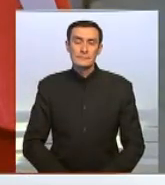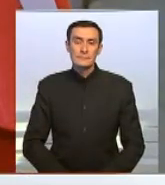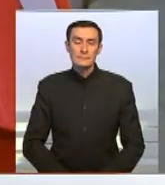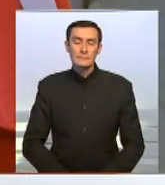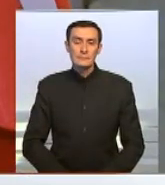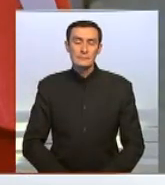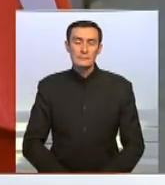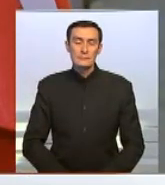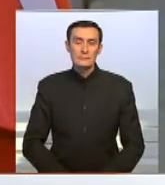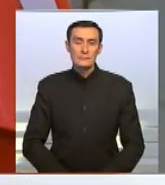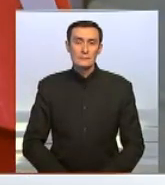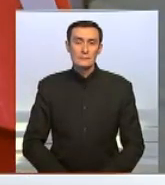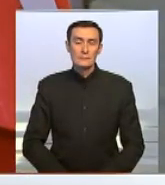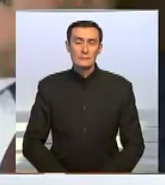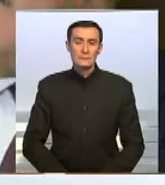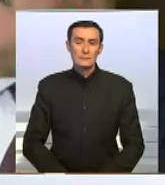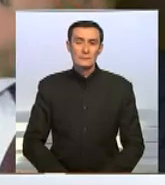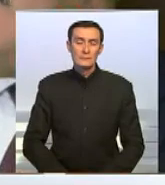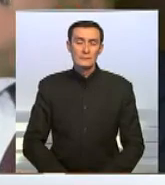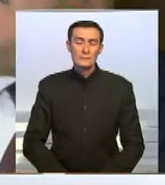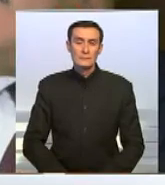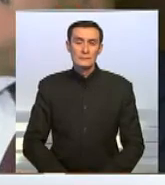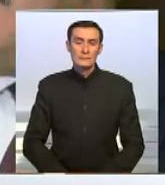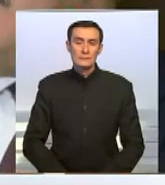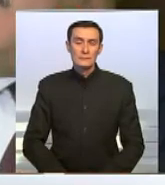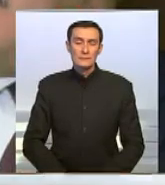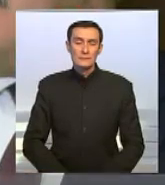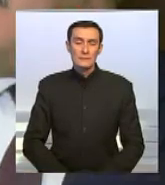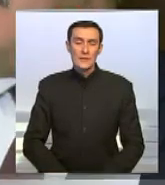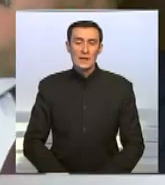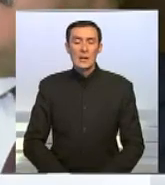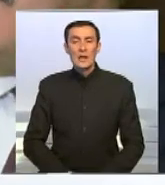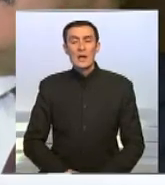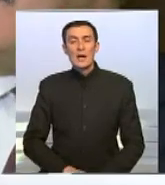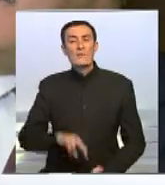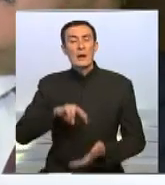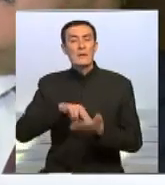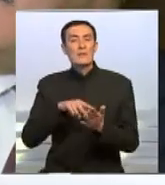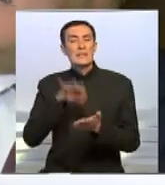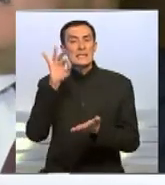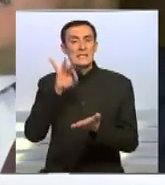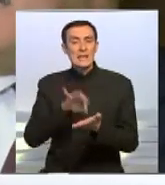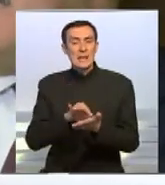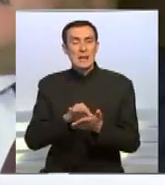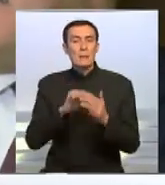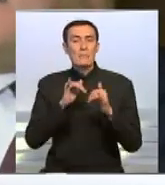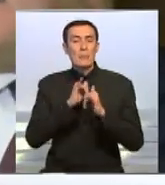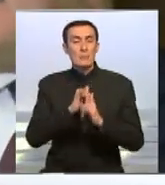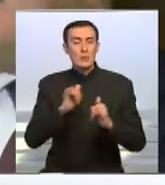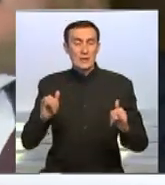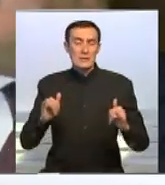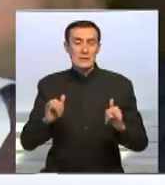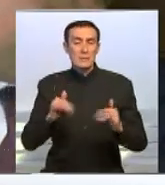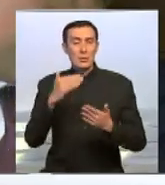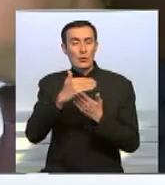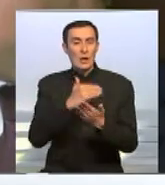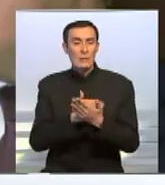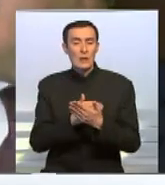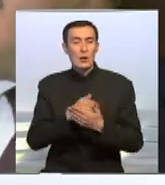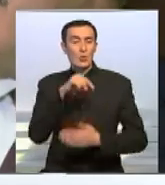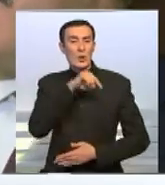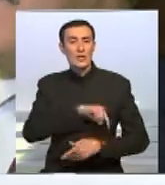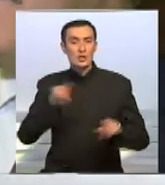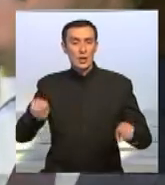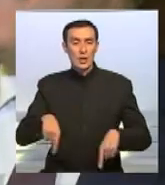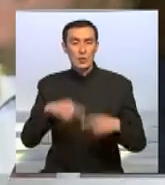Казахстан Республикасы тунгыш президенты елбасы Нурсултан. В целях популяризации программы Рухани Жангыру нашего президента